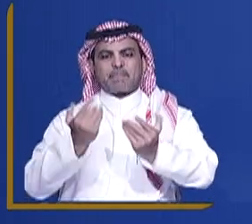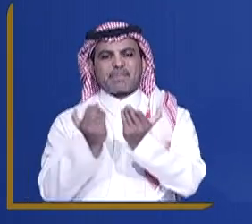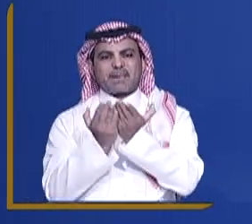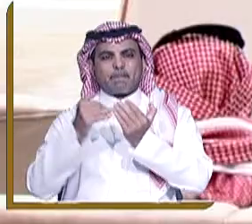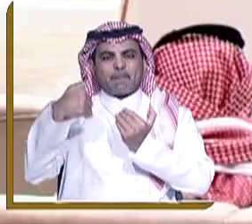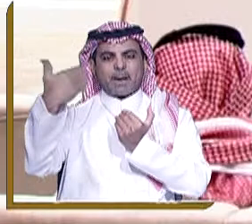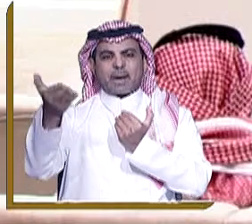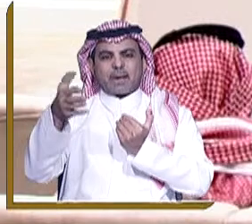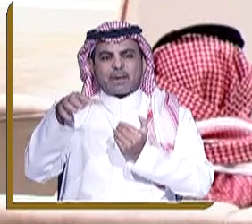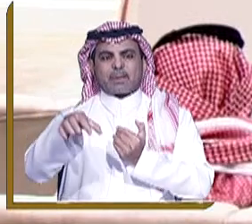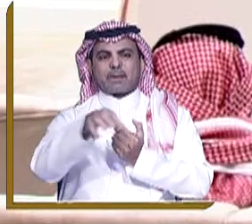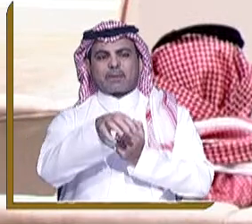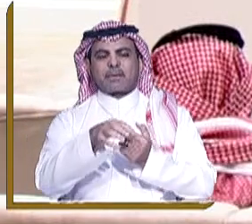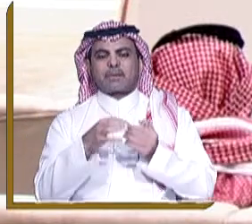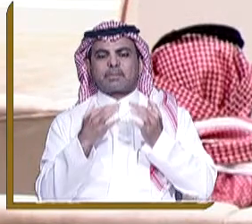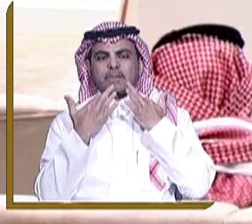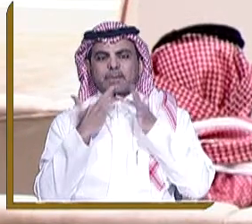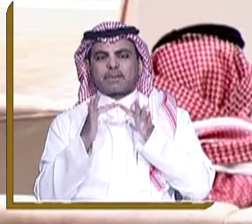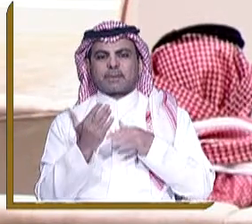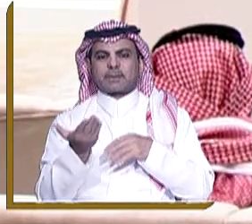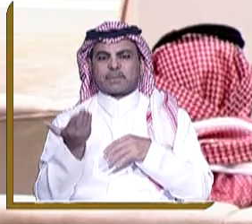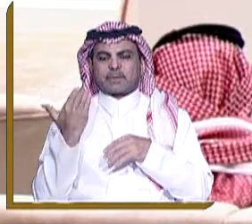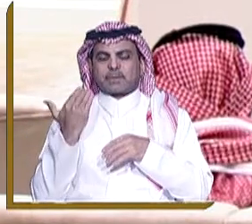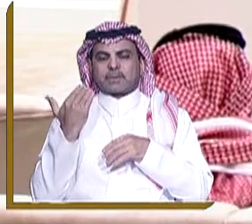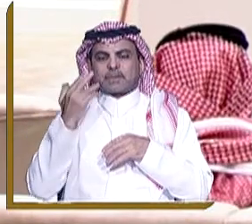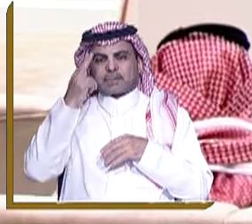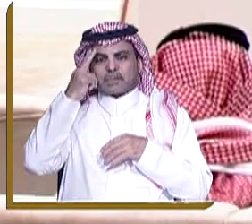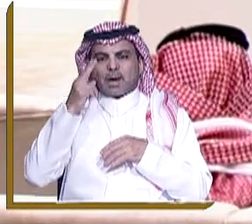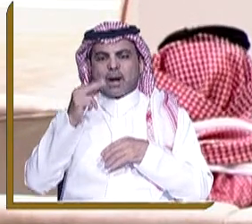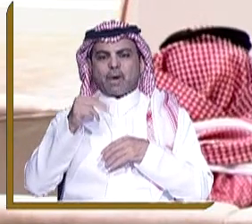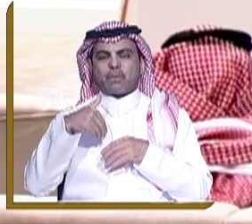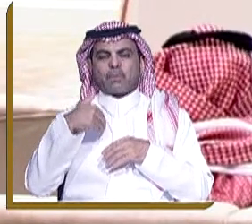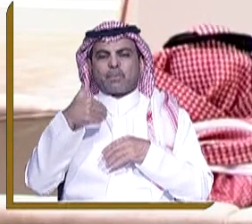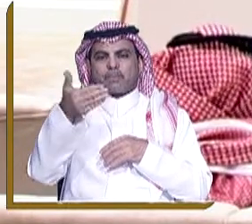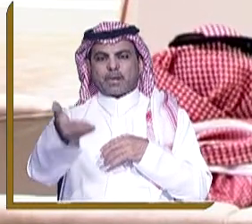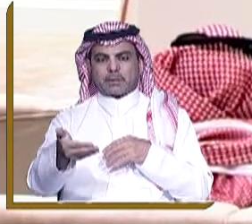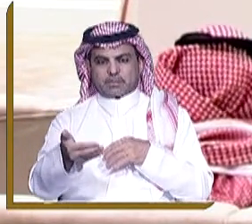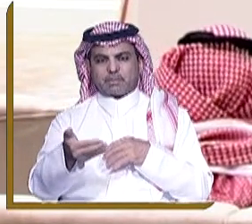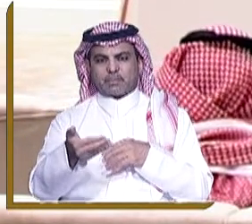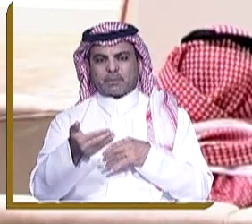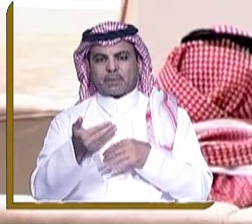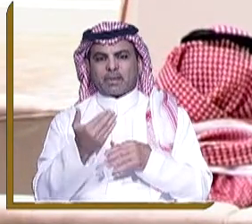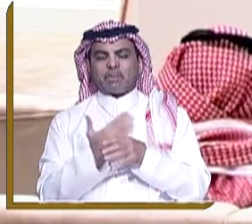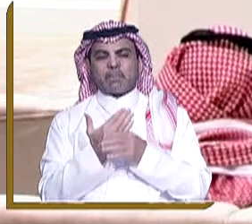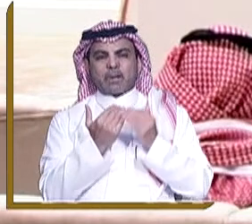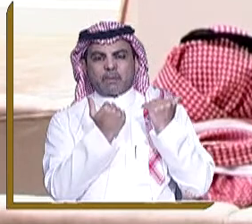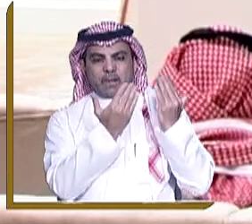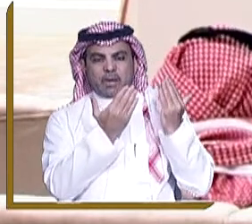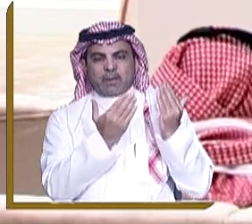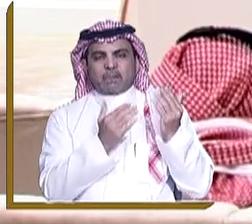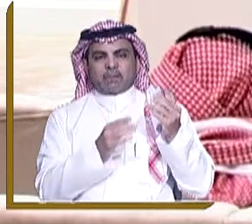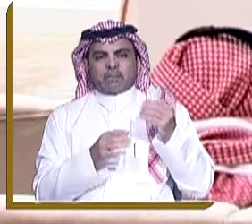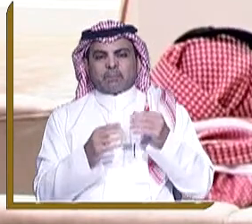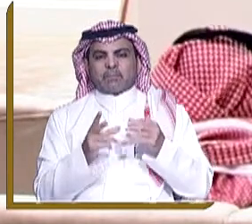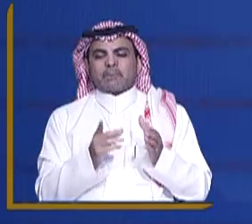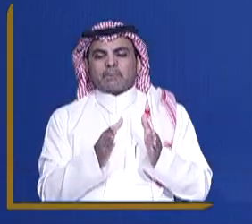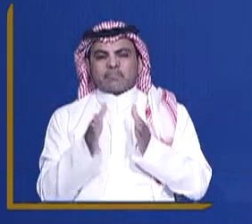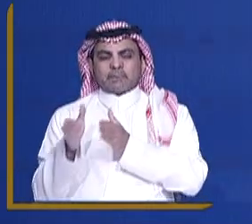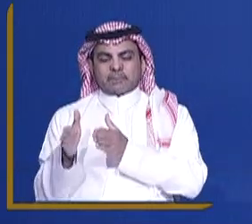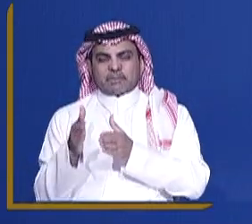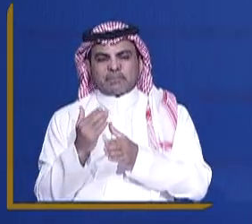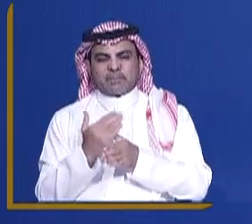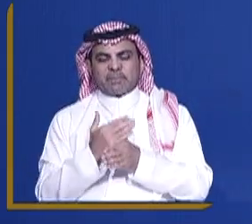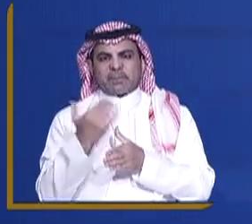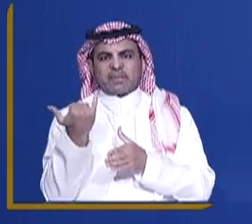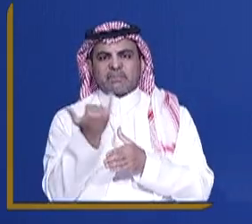نخسر ما قدمته سواء كان للمملكة أو للمفادين في الخارج. كذلك هو يعني